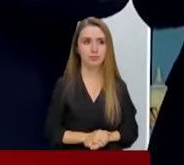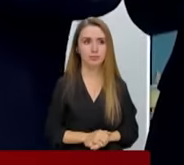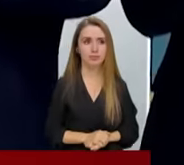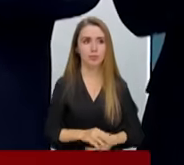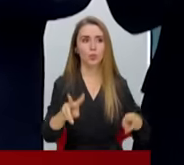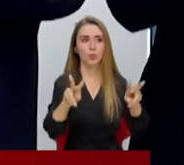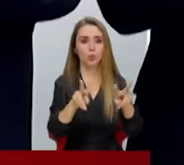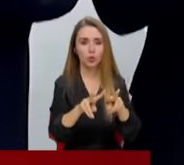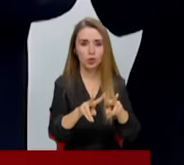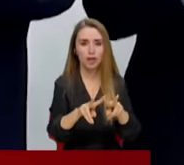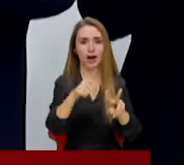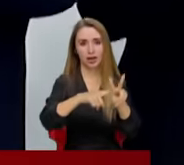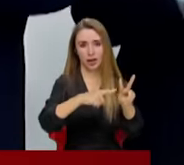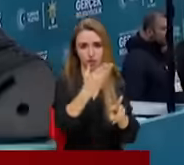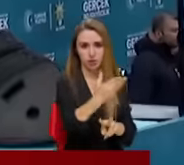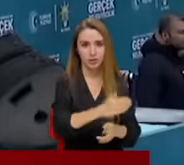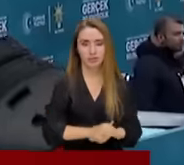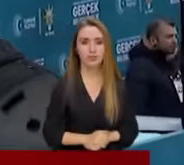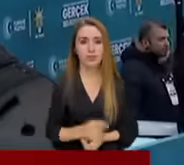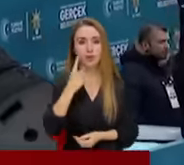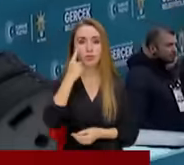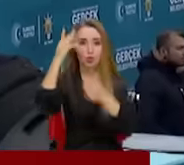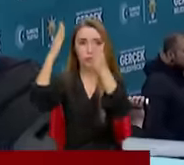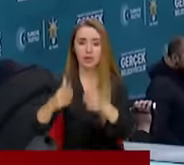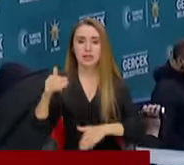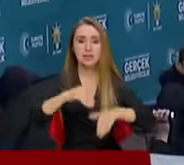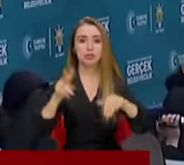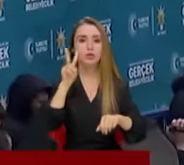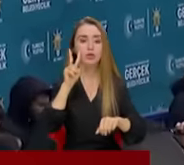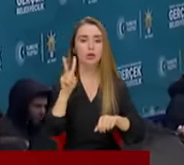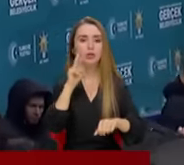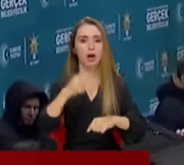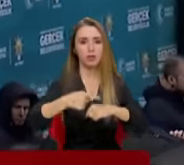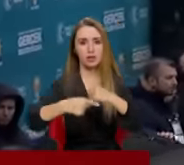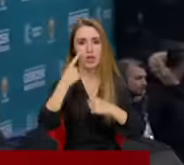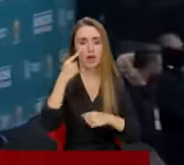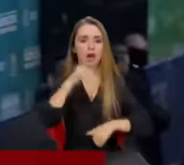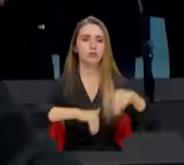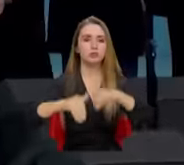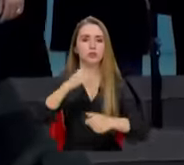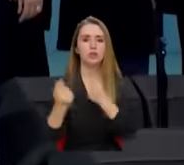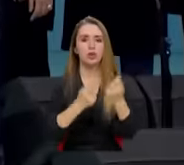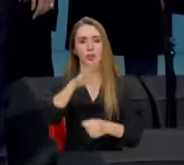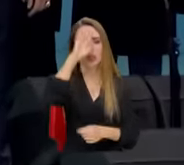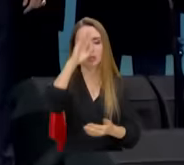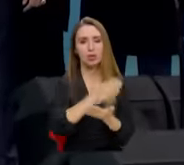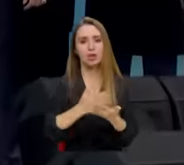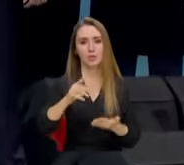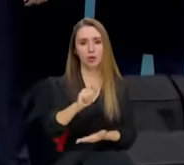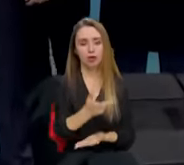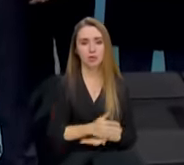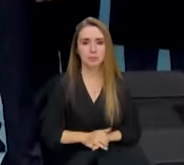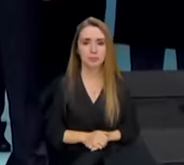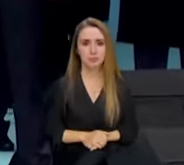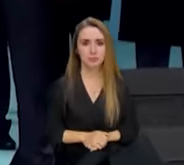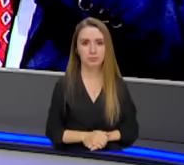Muzaffer Yalçın. Erdoğan seçimin son haftasında seçim mesaisini İstanbul'da sürdürecek.